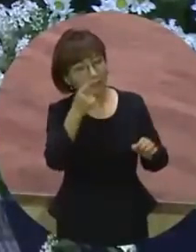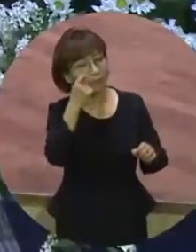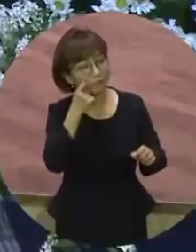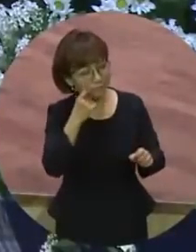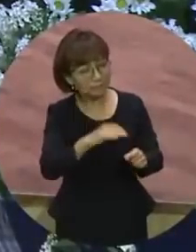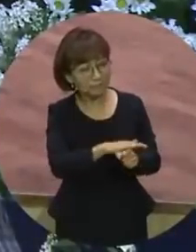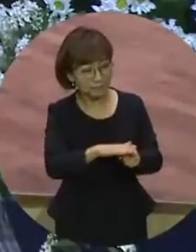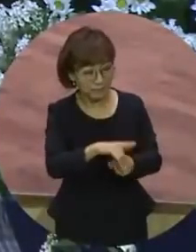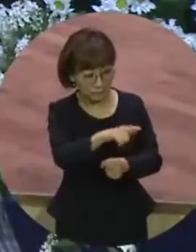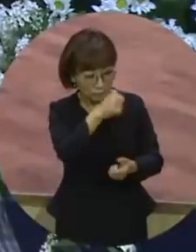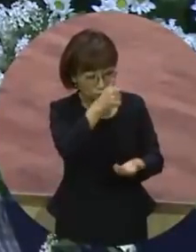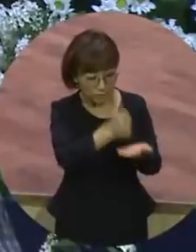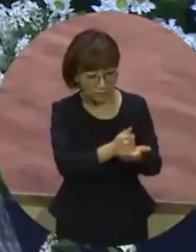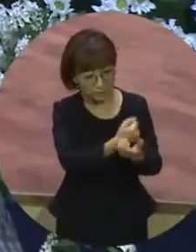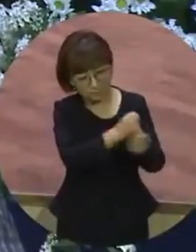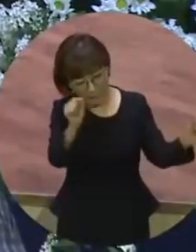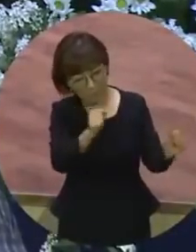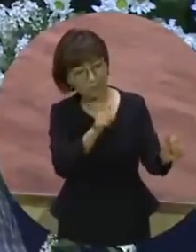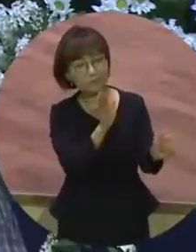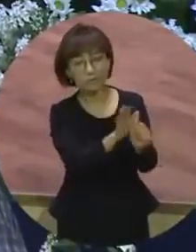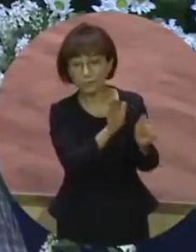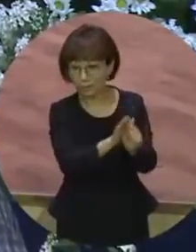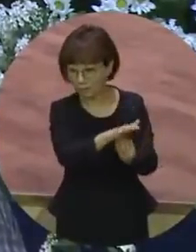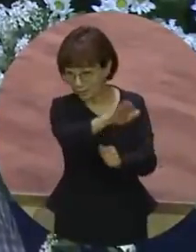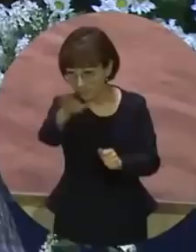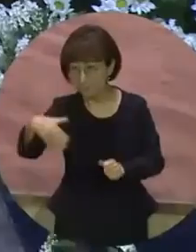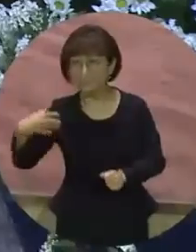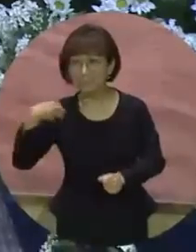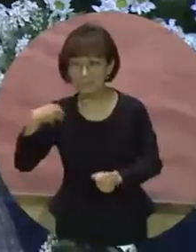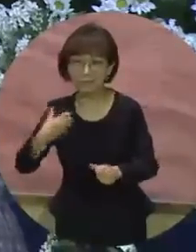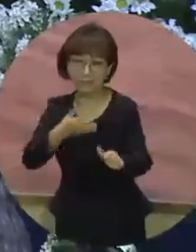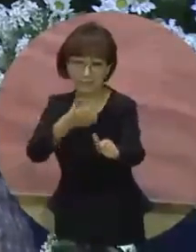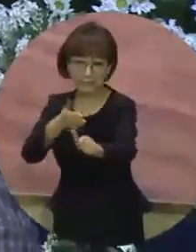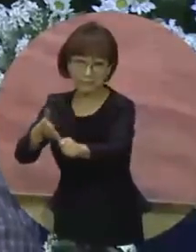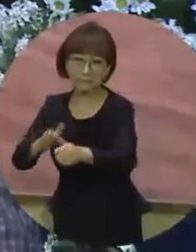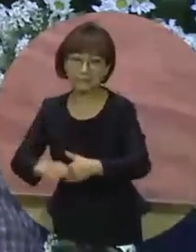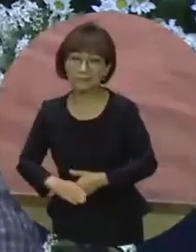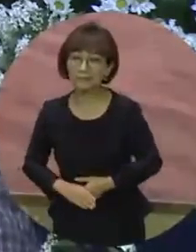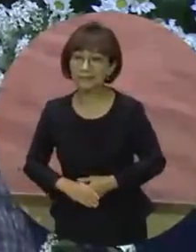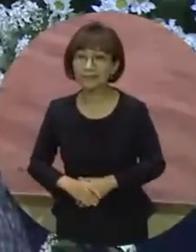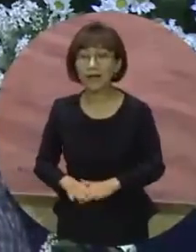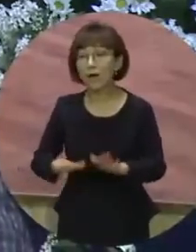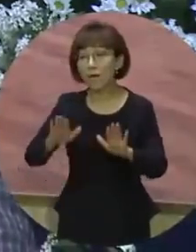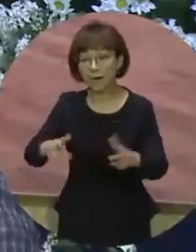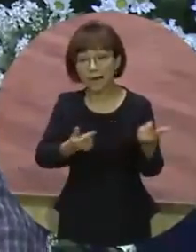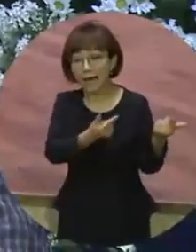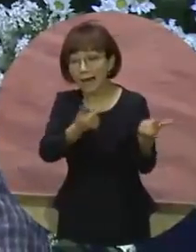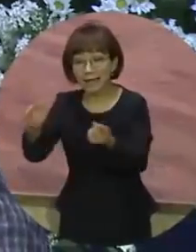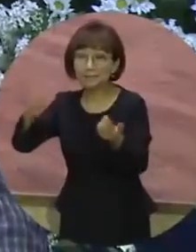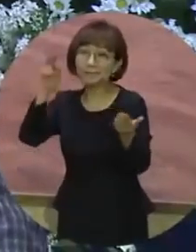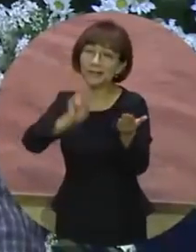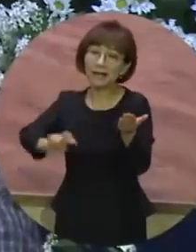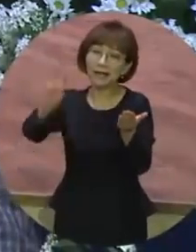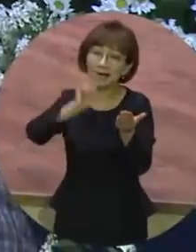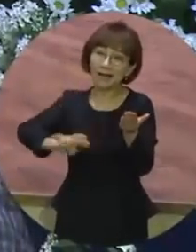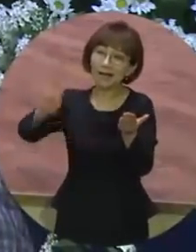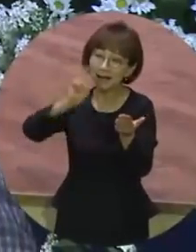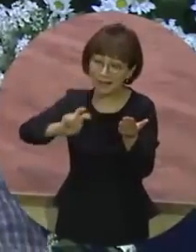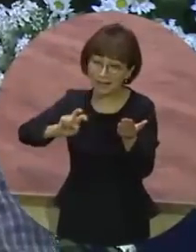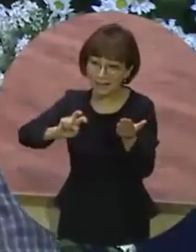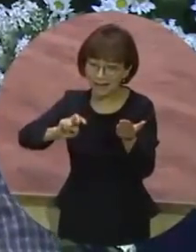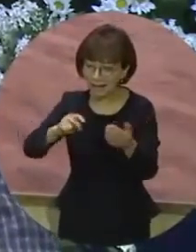돼. 아멘. 정말 죄에서 해방받은 사람들 여기 지금 오늘 합창단원 중에는 얼마 전까지만